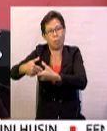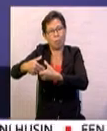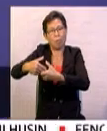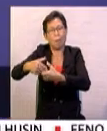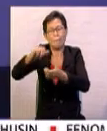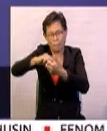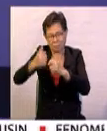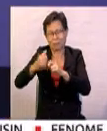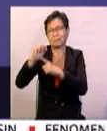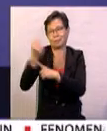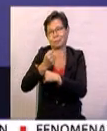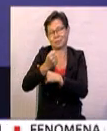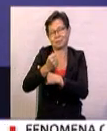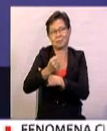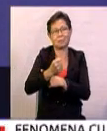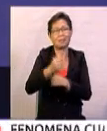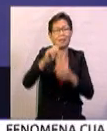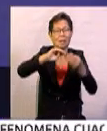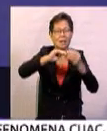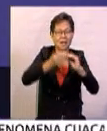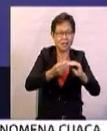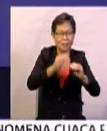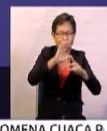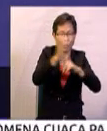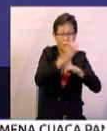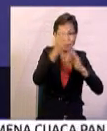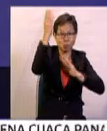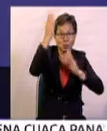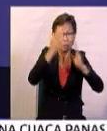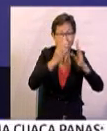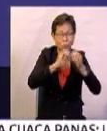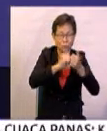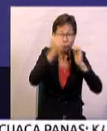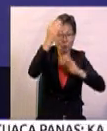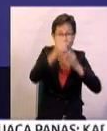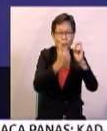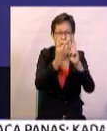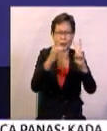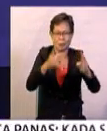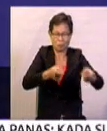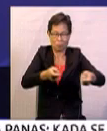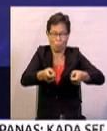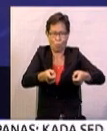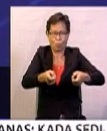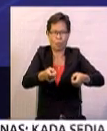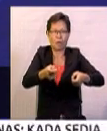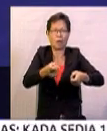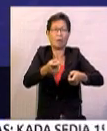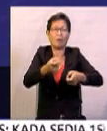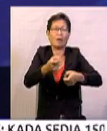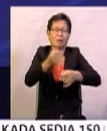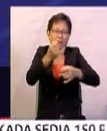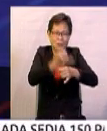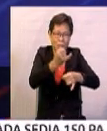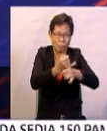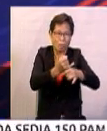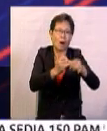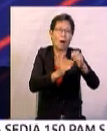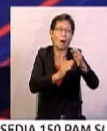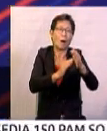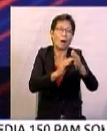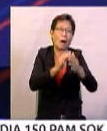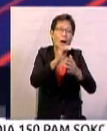gejala sosial. Indeks Budaya Sukan Malaysia 2018 dikawal selia oleh Institut Penyelidikan Pembangunan Belia